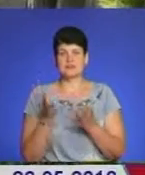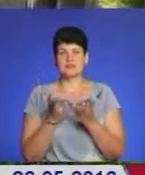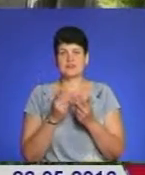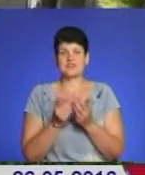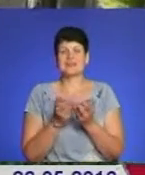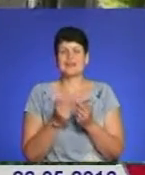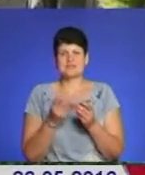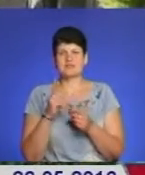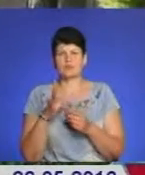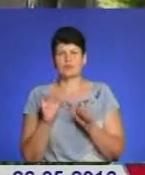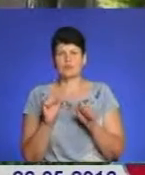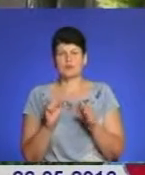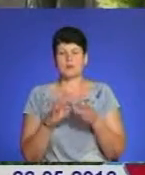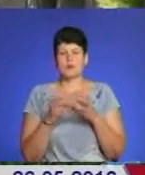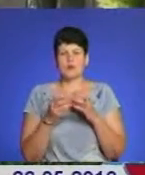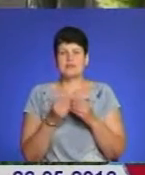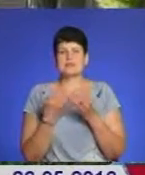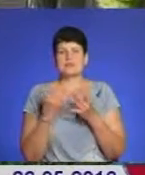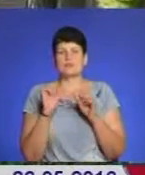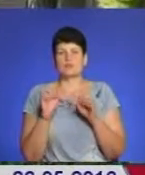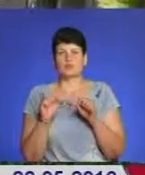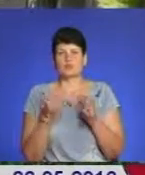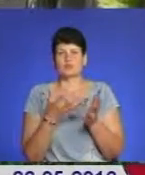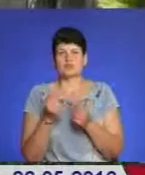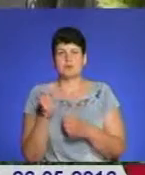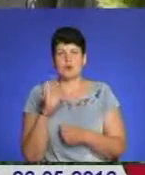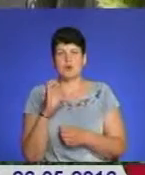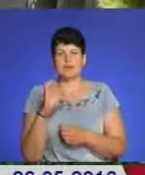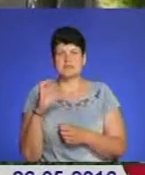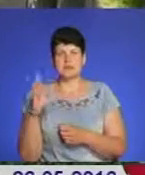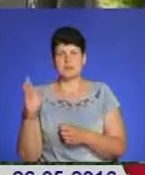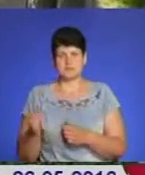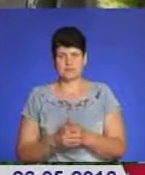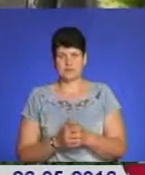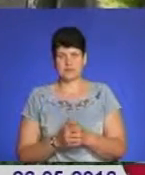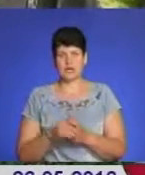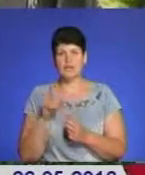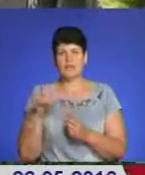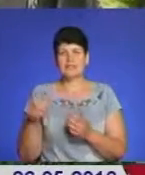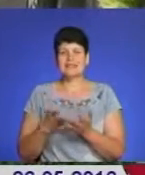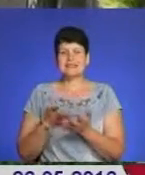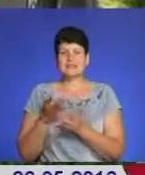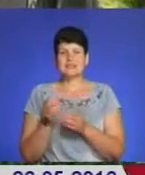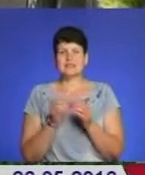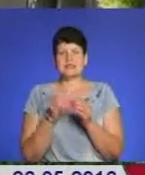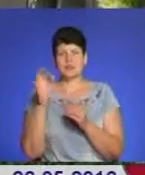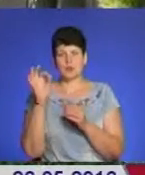розраховується сума, яку може отримати той чи інший ОСББ. Людина, заплативши